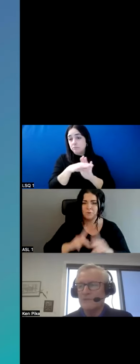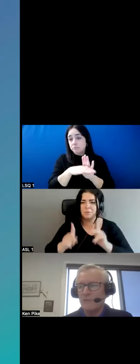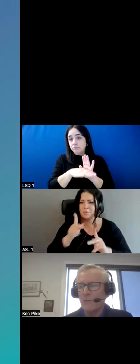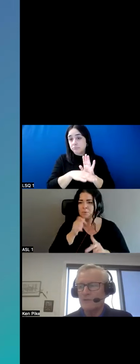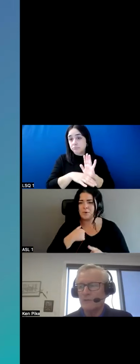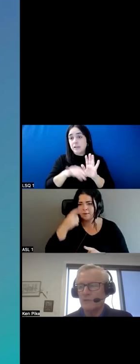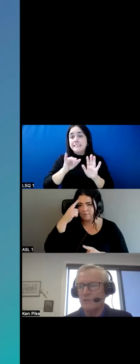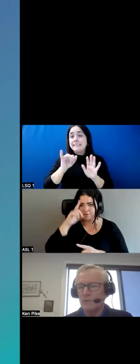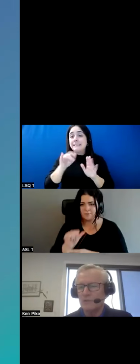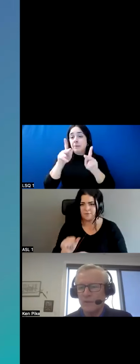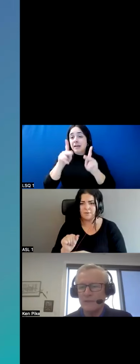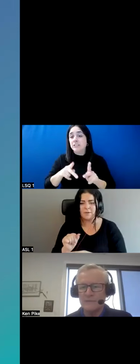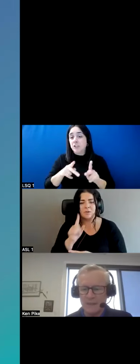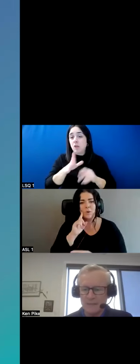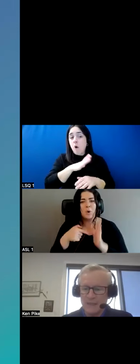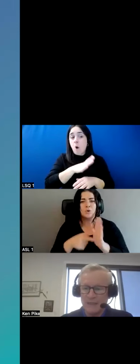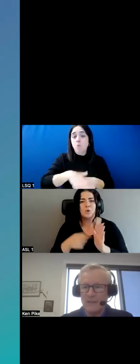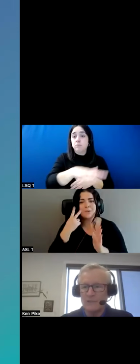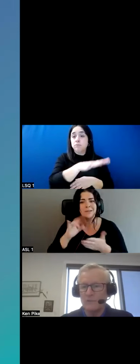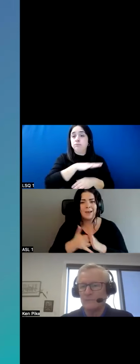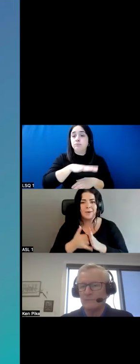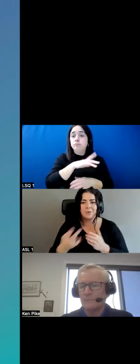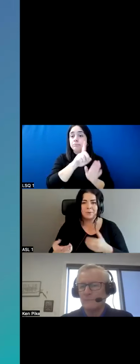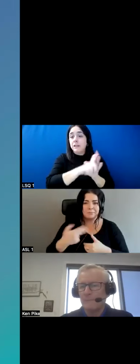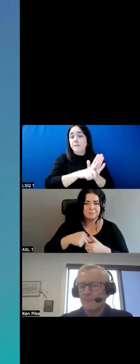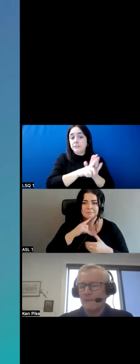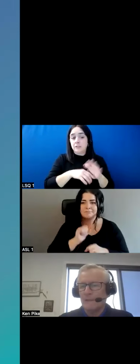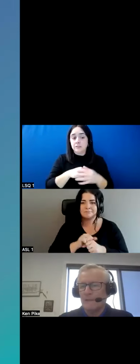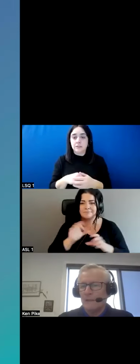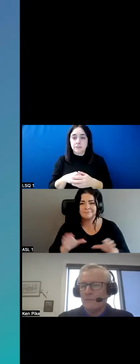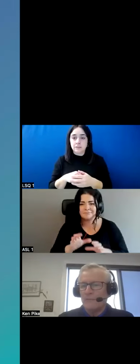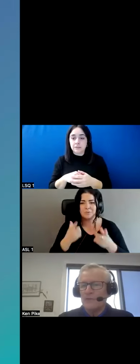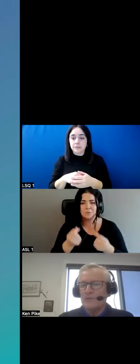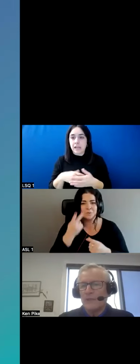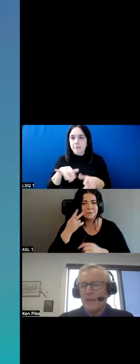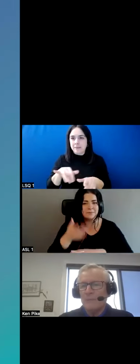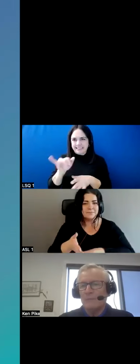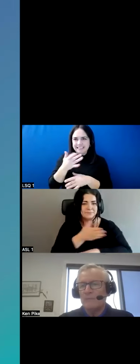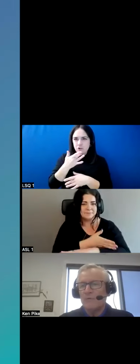intellectuelle. Voici quelques façons de vous joindre à nous pour passer à l'action.